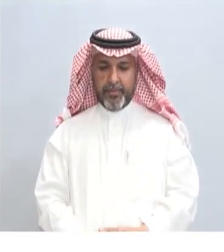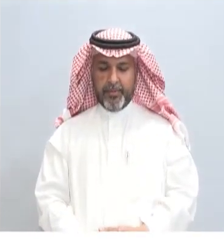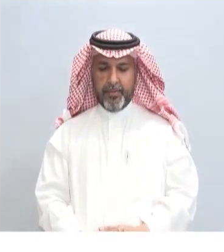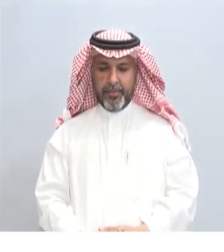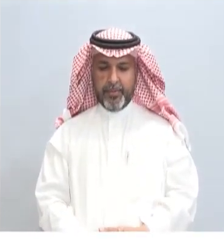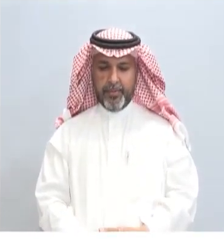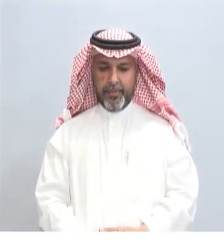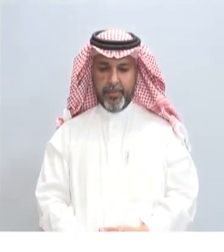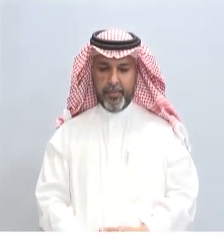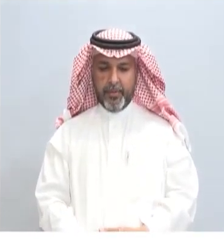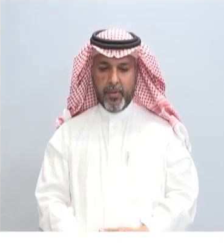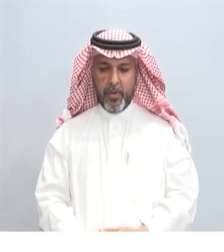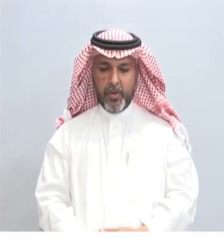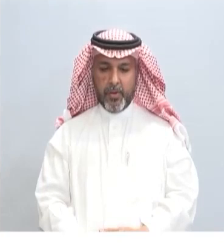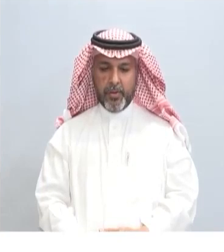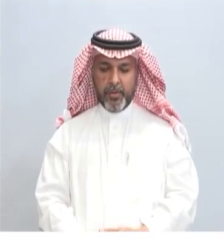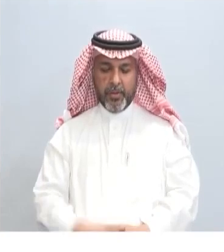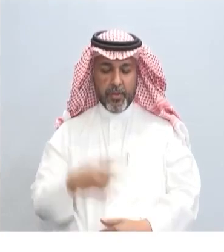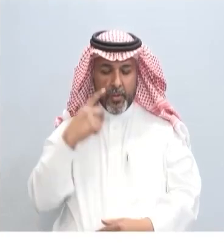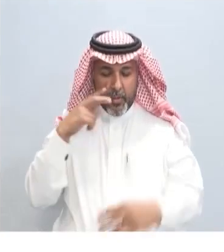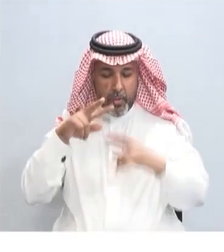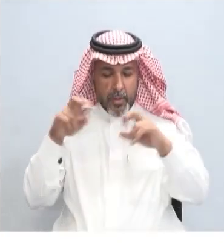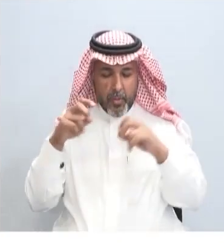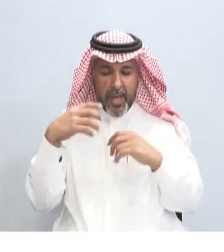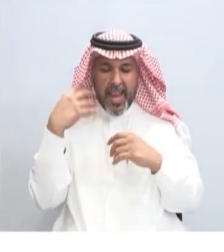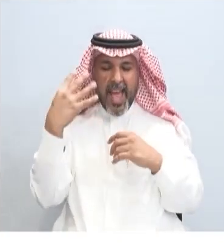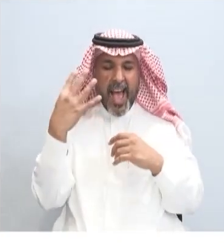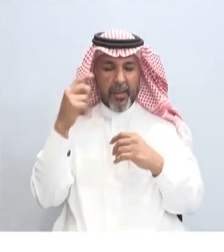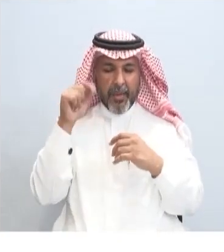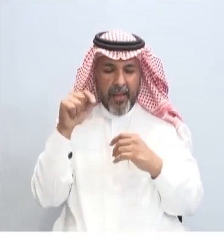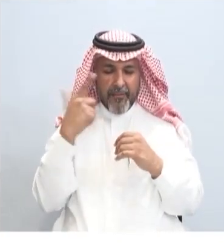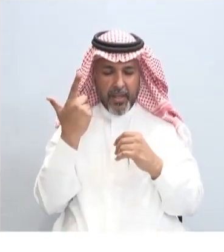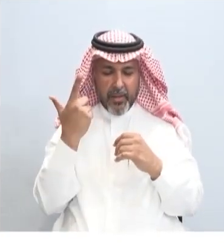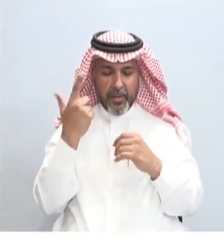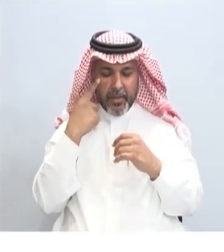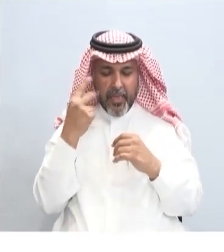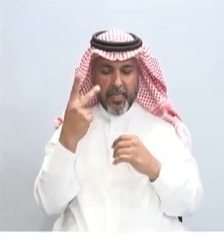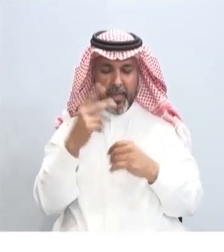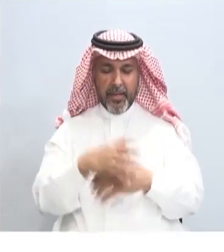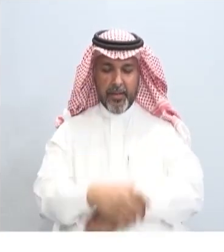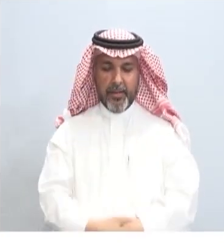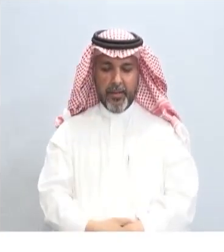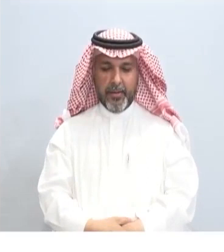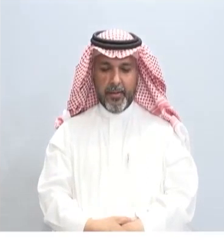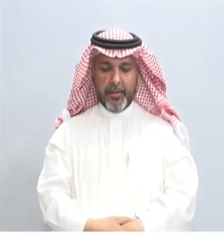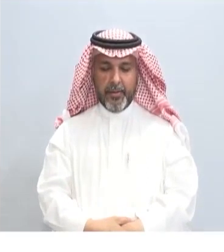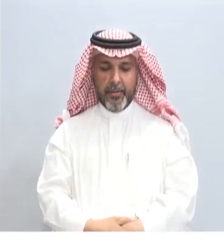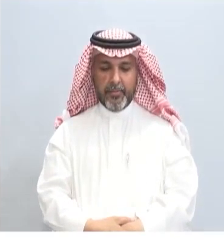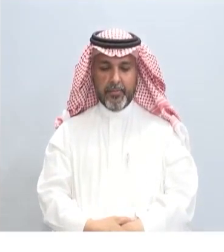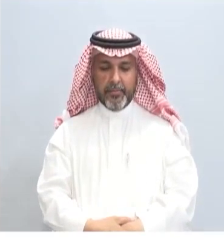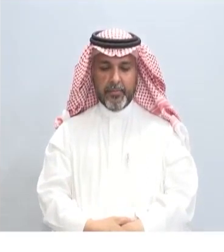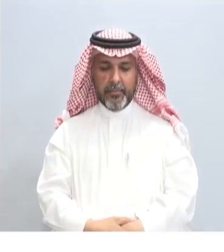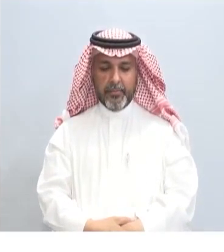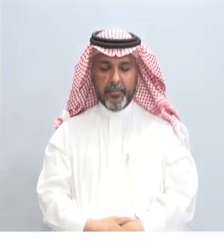في الا هذه الخيارات اللي يكون مجموعها تسعه فبالتالي بالنسبه لي اللي ساقوم فيه اني راح استبعد 32 عنصر